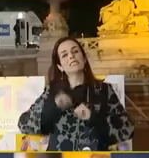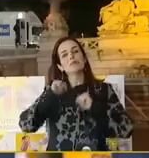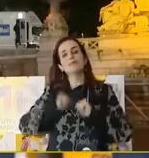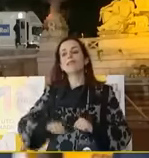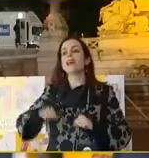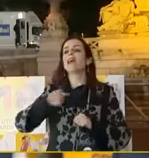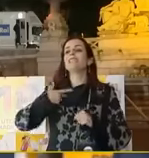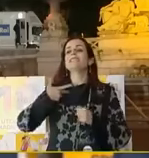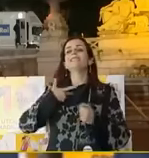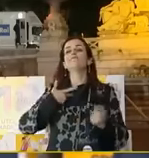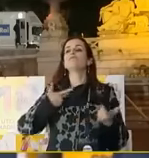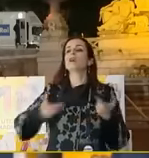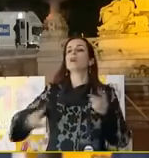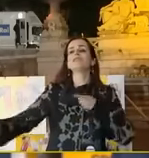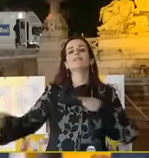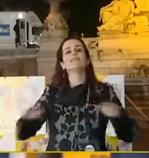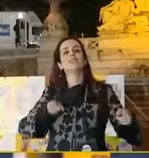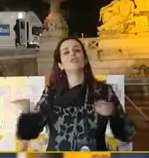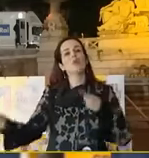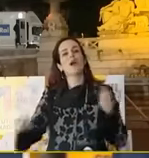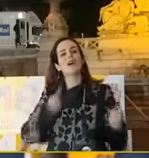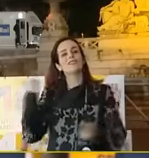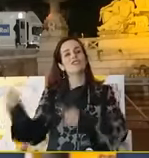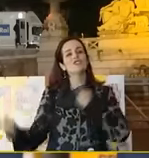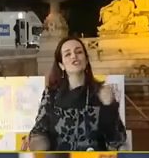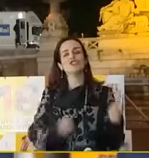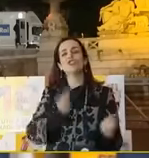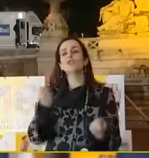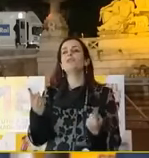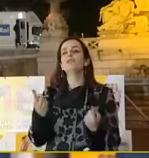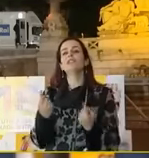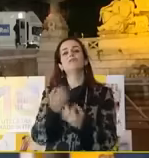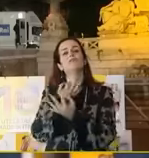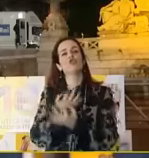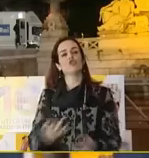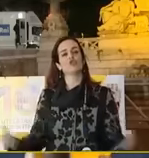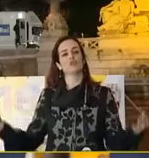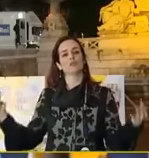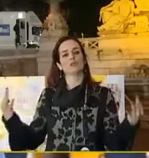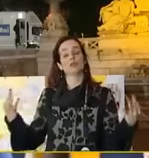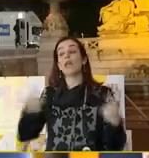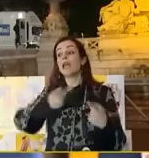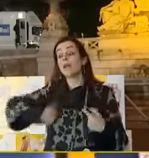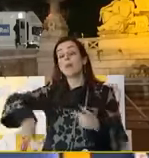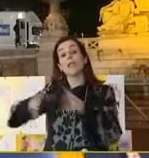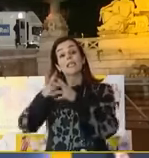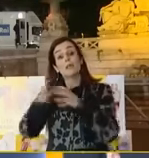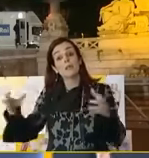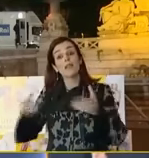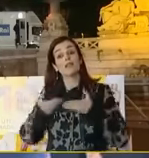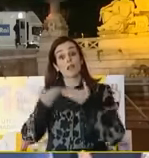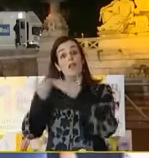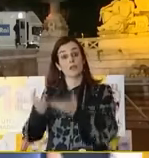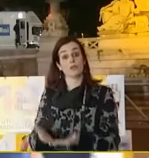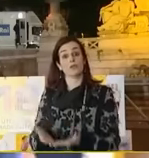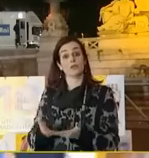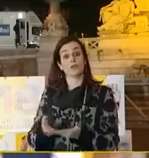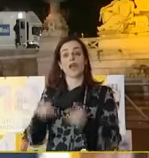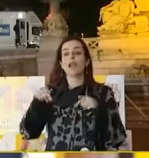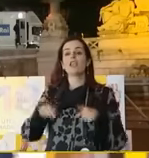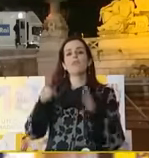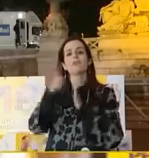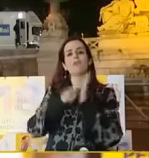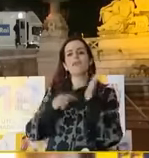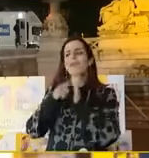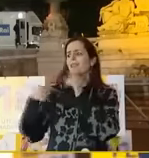di collaborazione tra la pubblica amministrazione e i cittadini. E poi aiuteremo le imprese. Io ho conosciuto in questi mesi